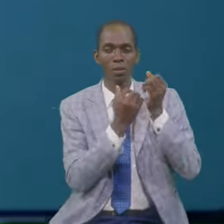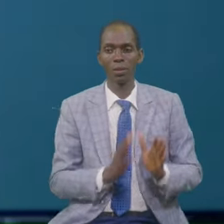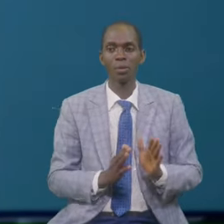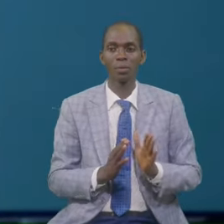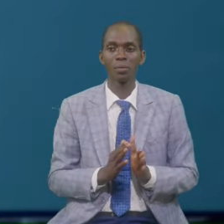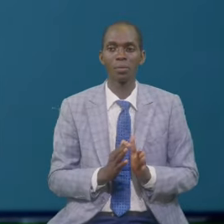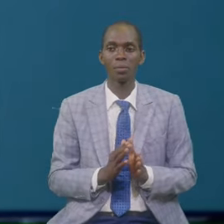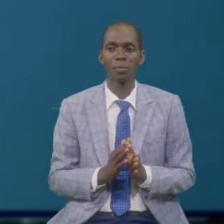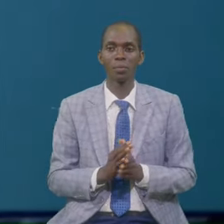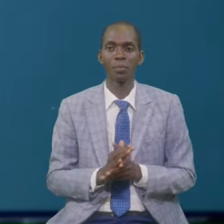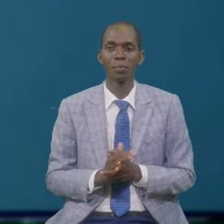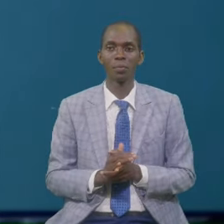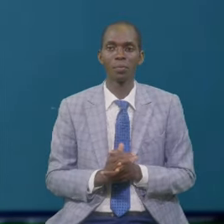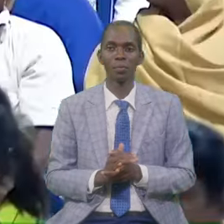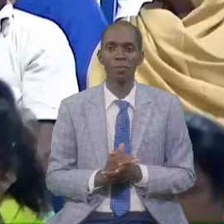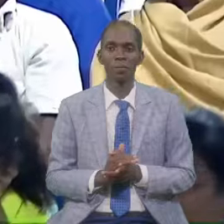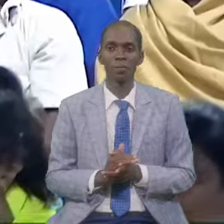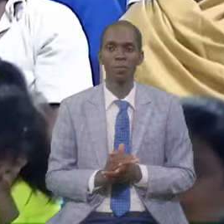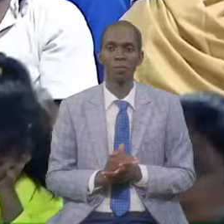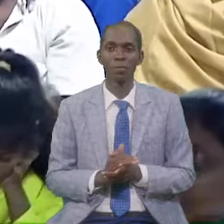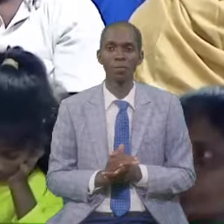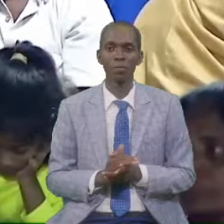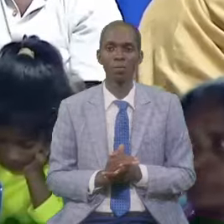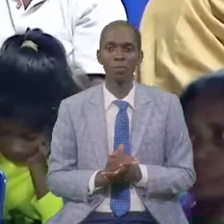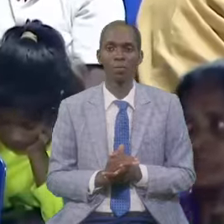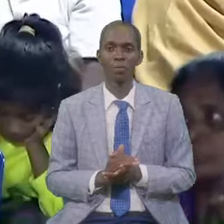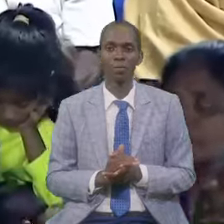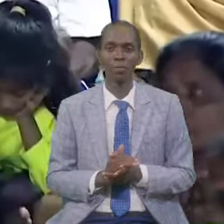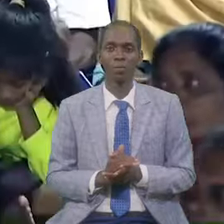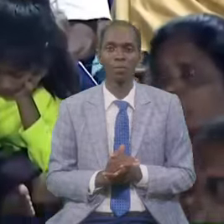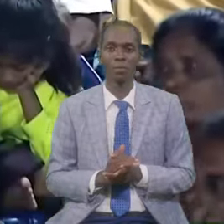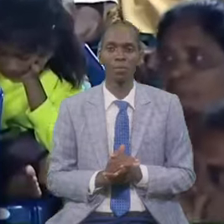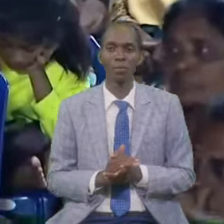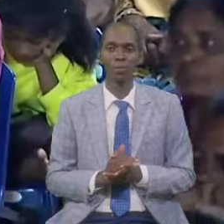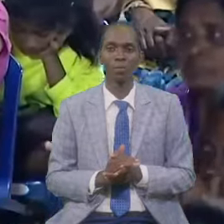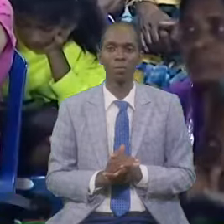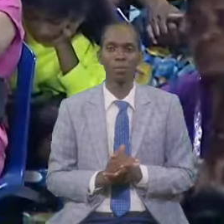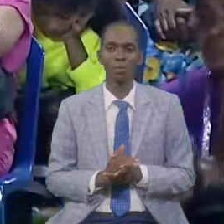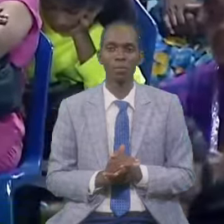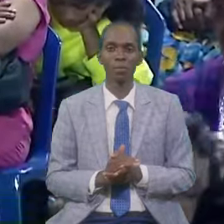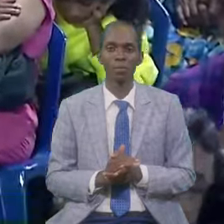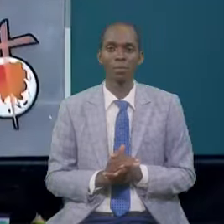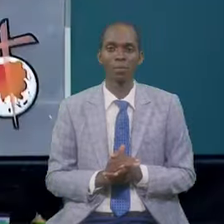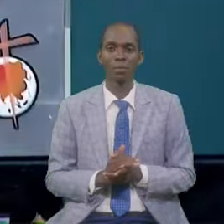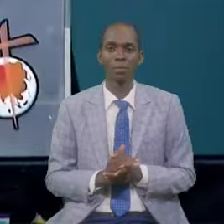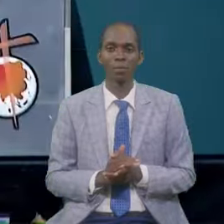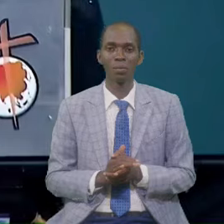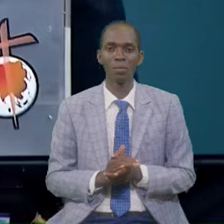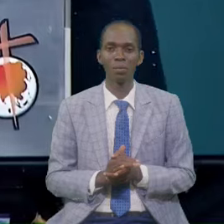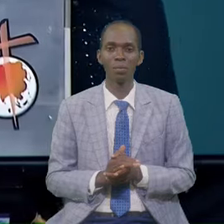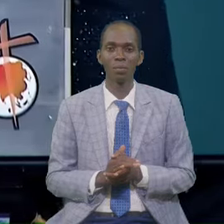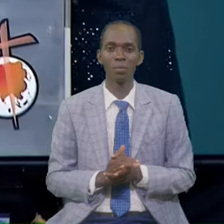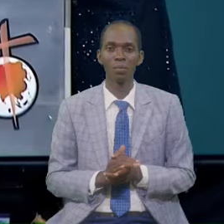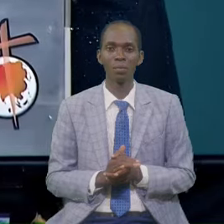ఏ జనాంగములోనైనా అంగీకరించబడ్డవాడు ఆధిపత్యాన్ని కలిగి ఉన్నవాడు కార్యాన్ని సాఫల్యం చేయగలవాడు యేసు